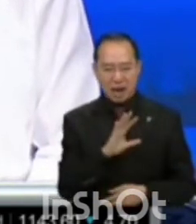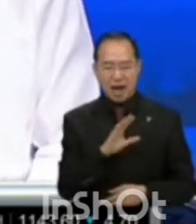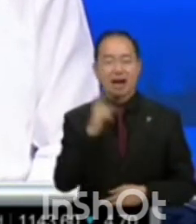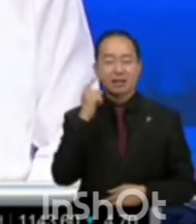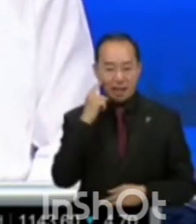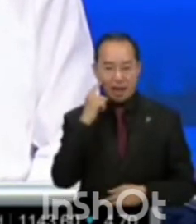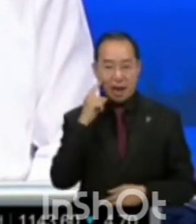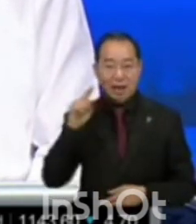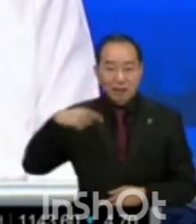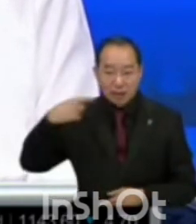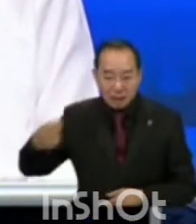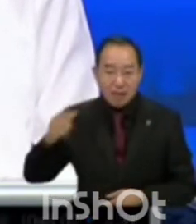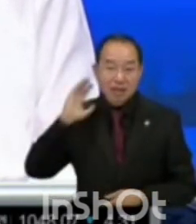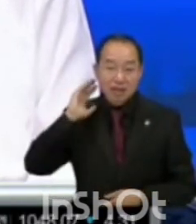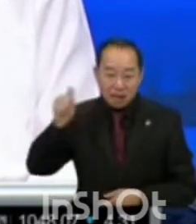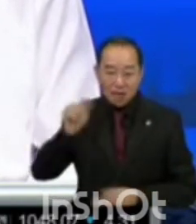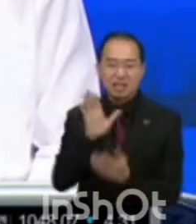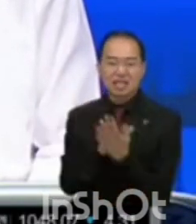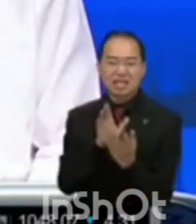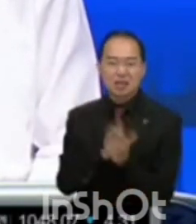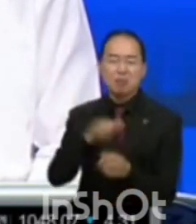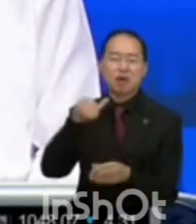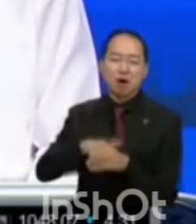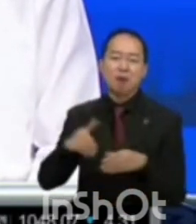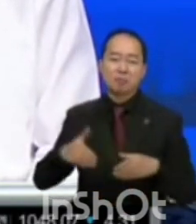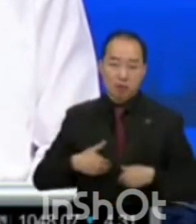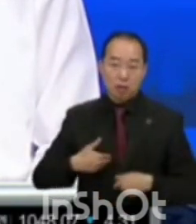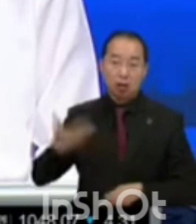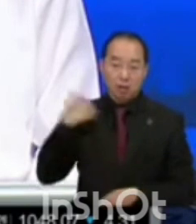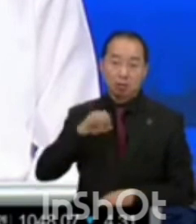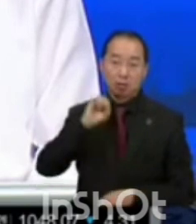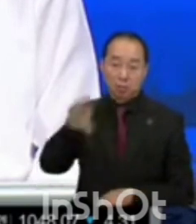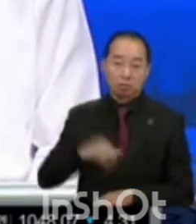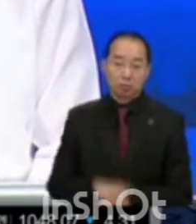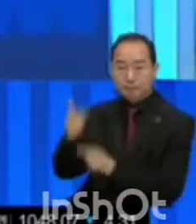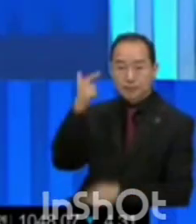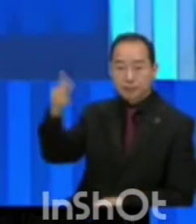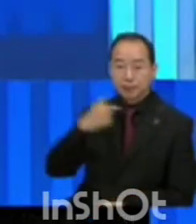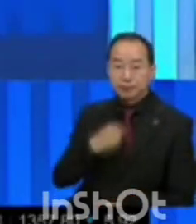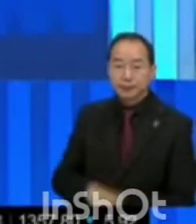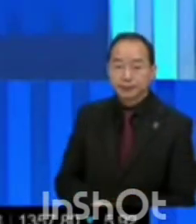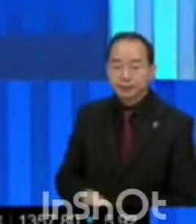우리가 피할 수 없다는 얘기를 그때 반드시 붙여드렸습니다. 왔다 갔다 한 적 없습니다.